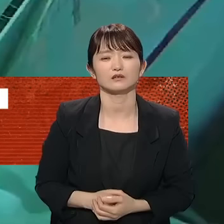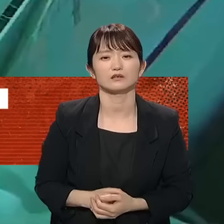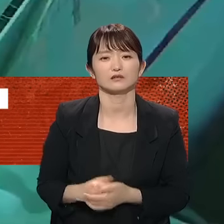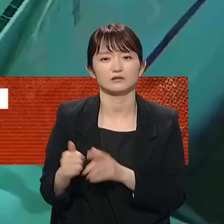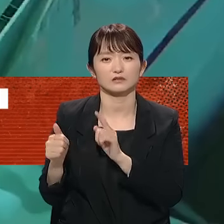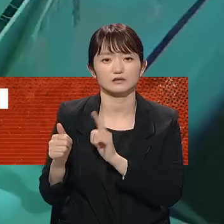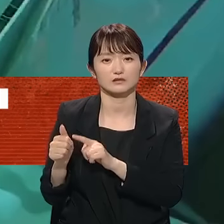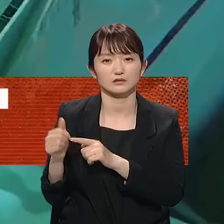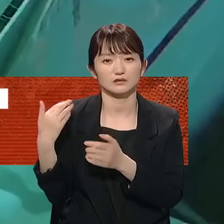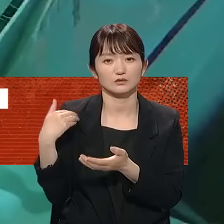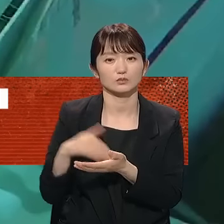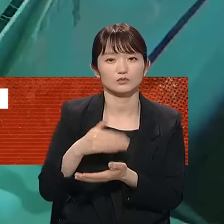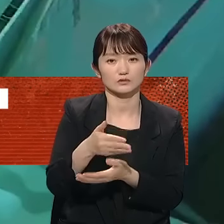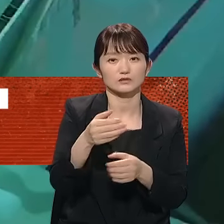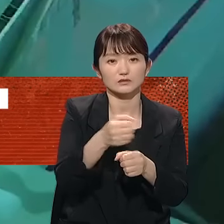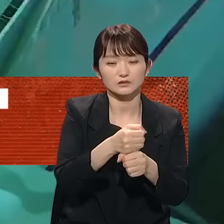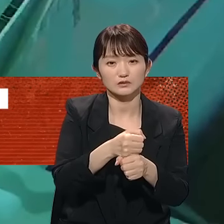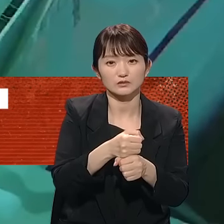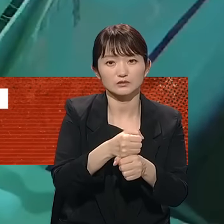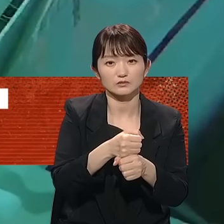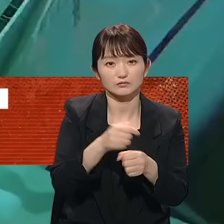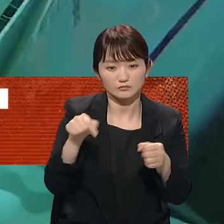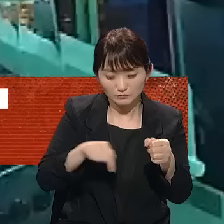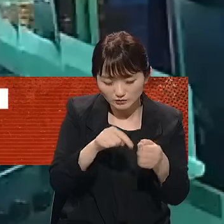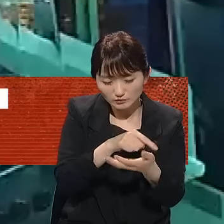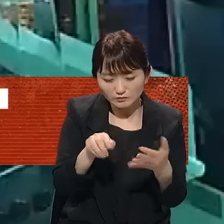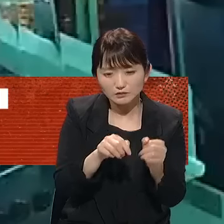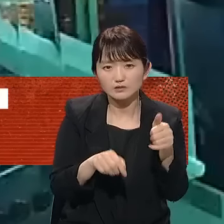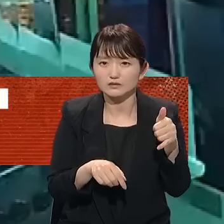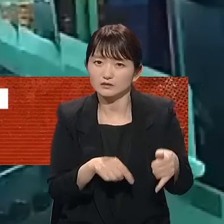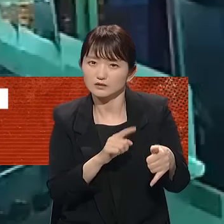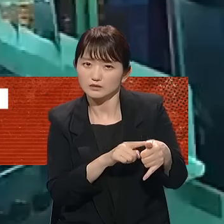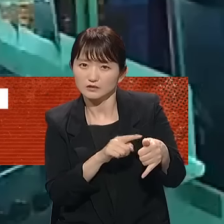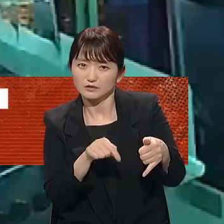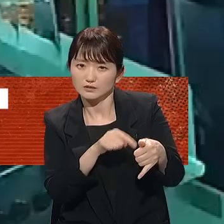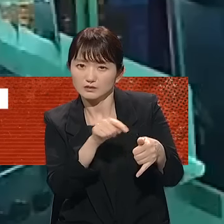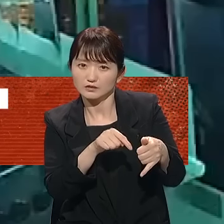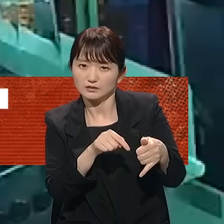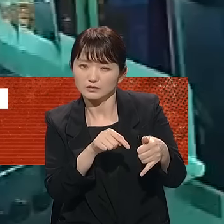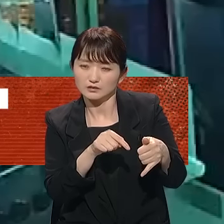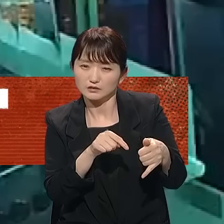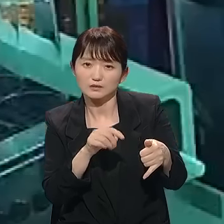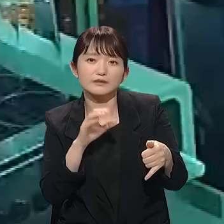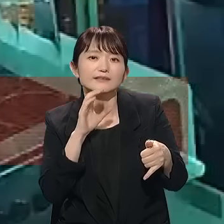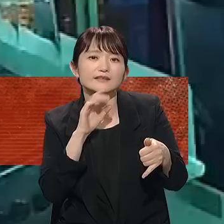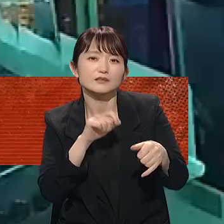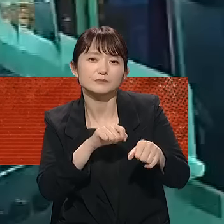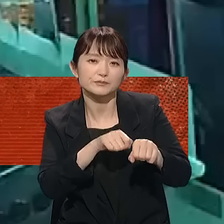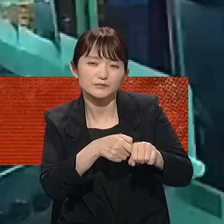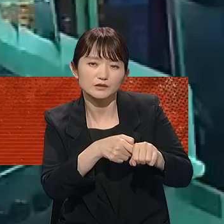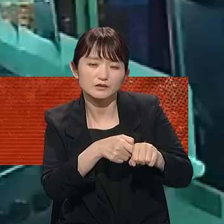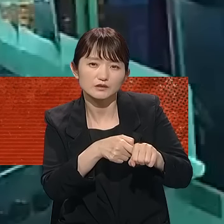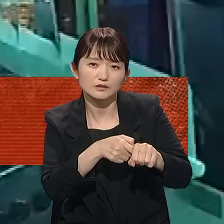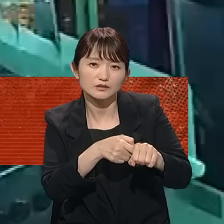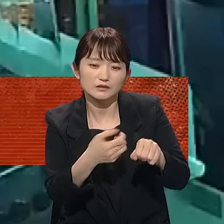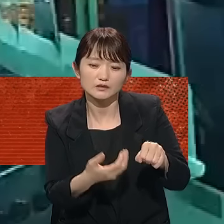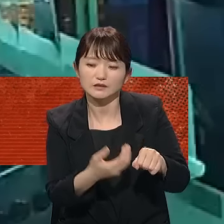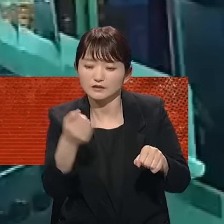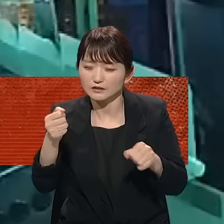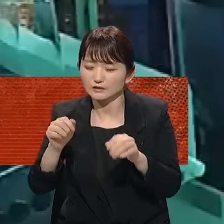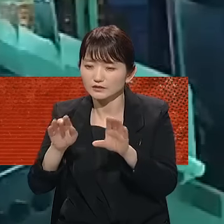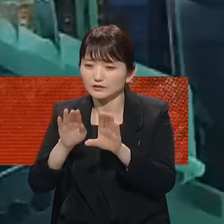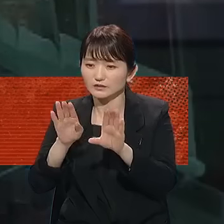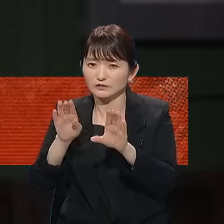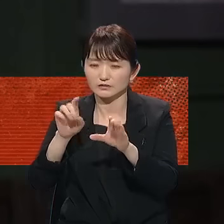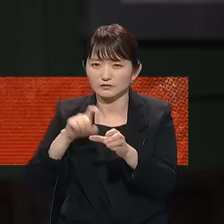가해자가 돌려주겠다고 한 짐에 피해자 가방도 있었는데요. 여기에 들어있던 카페 열쇠를 이용해서 들어온 사실을 뒤늦게